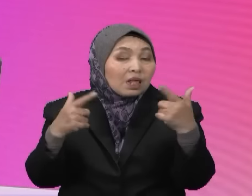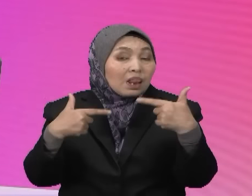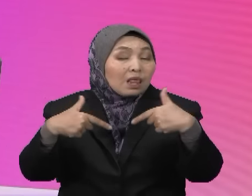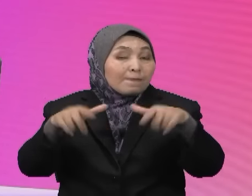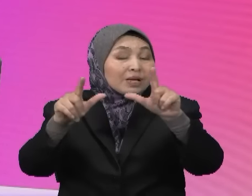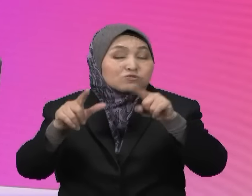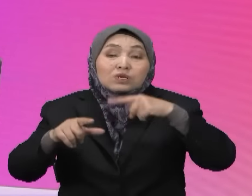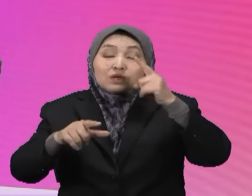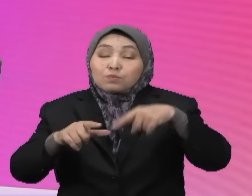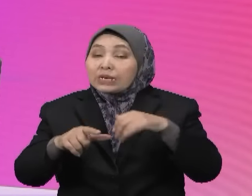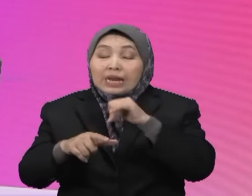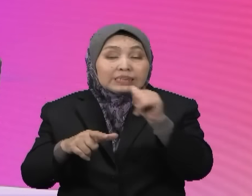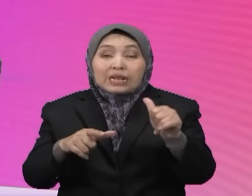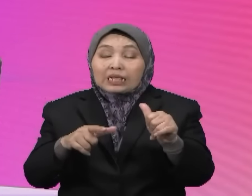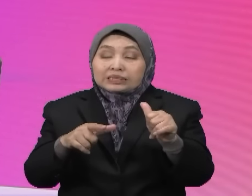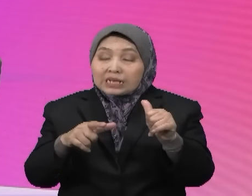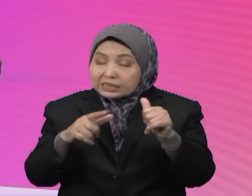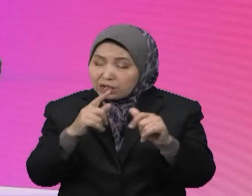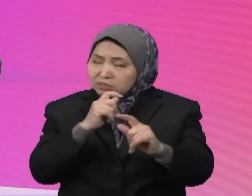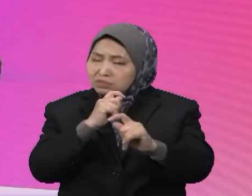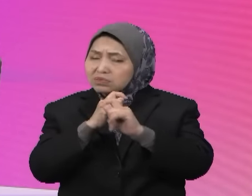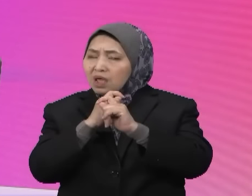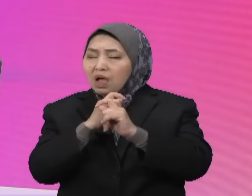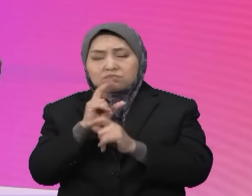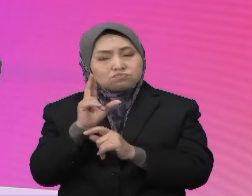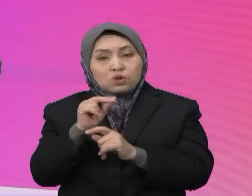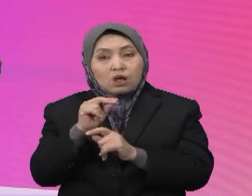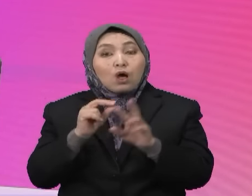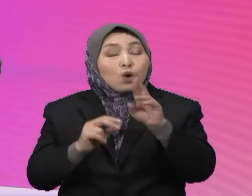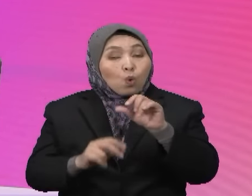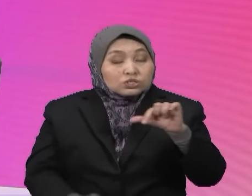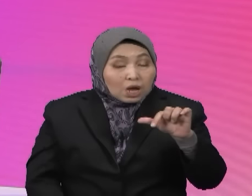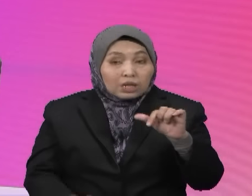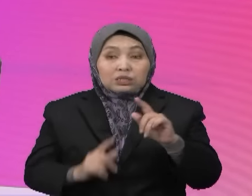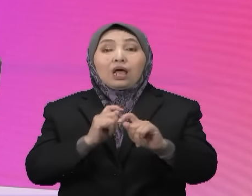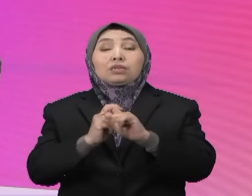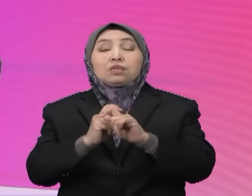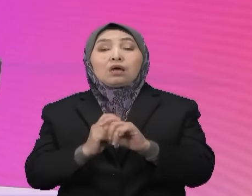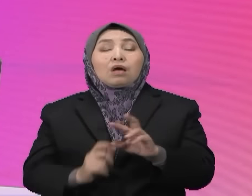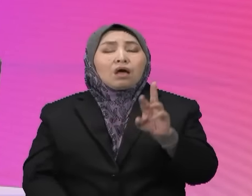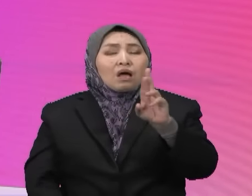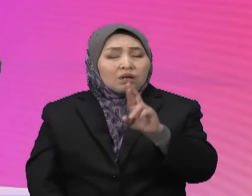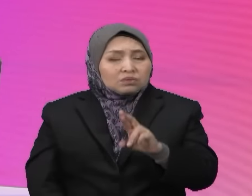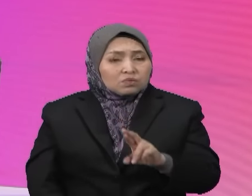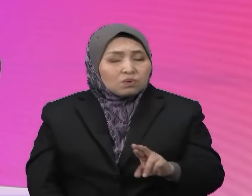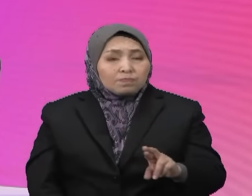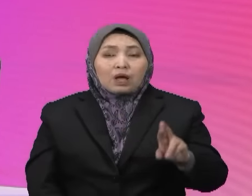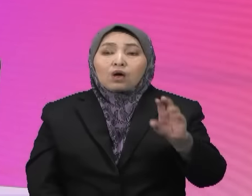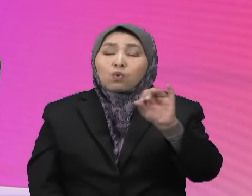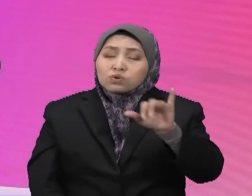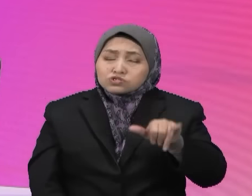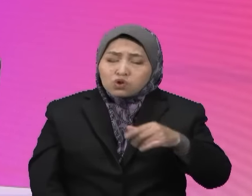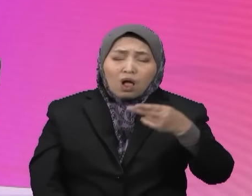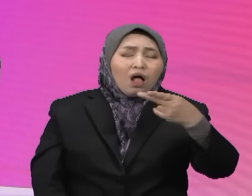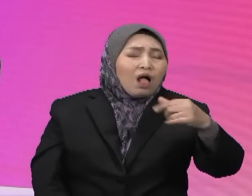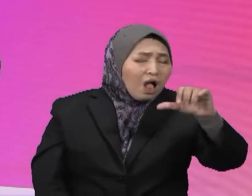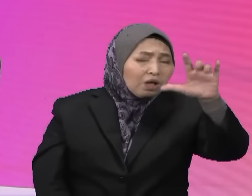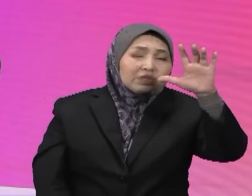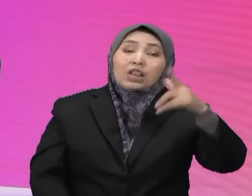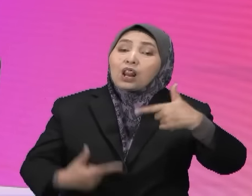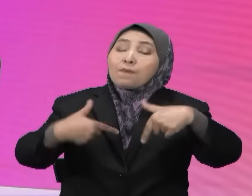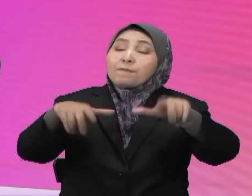menyebut dia dan dia tidak terlalu tertahan kan. Raja'atum. Tertahan sangat. Raja'atum. Oh, jadi hidup pula. Ha,